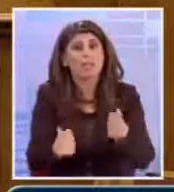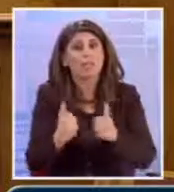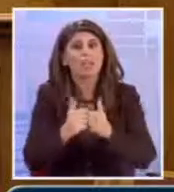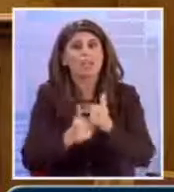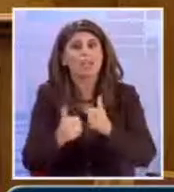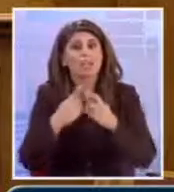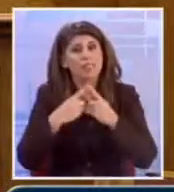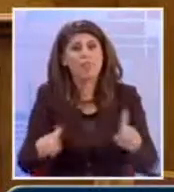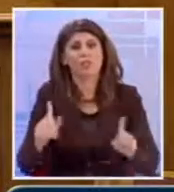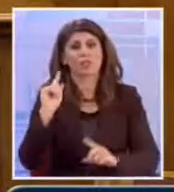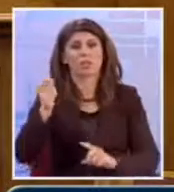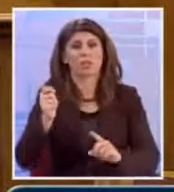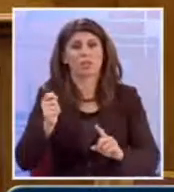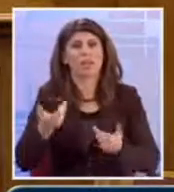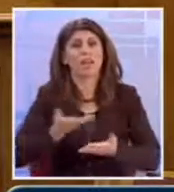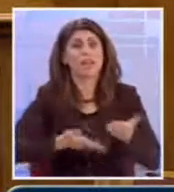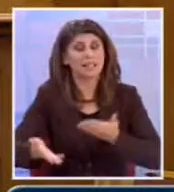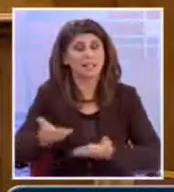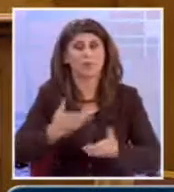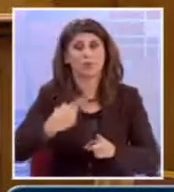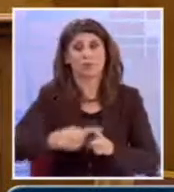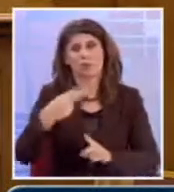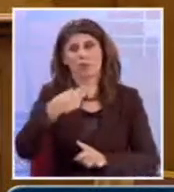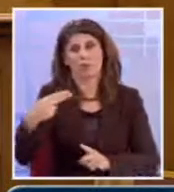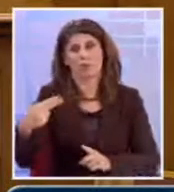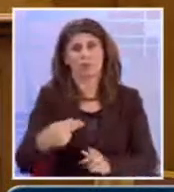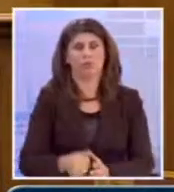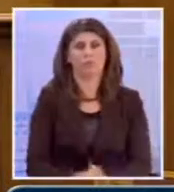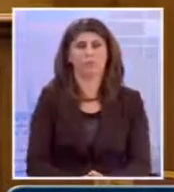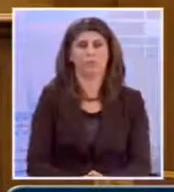διαφορετική πολιτική διαχείρισης του ελληνικού ζητήματος.